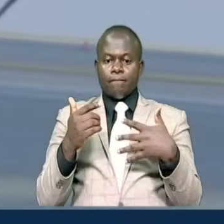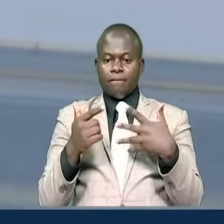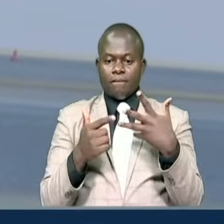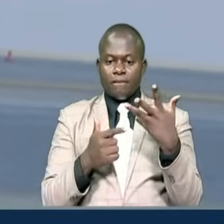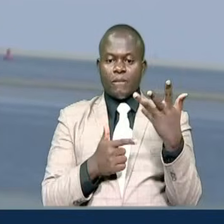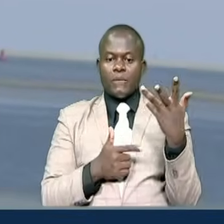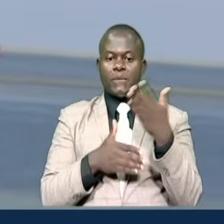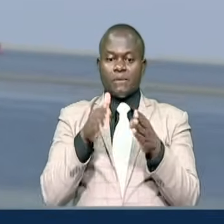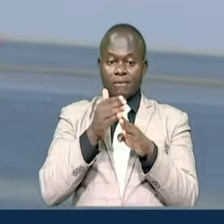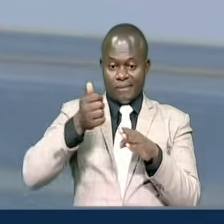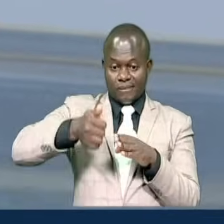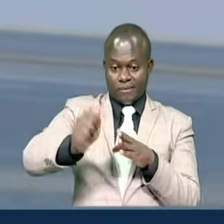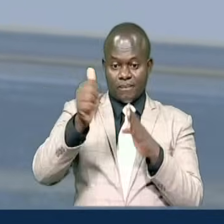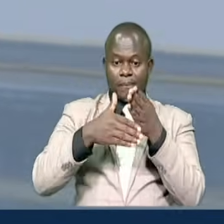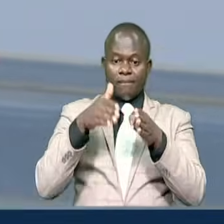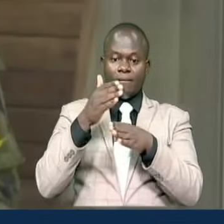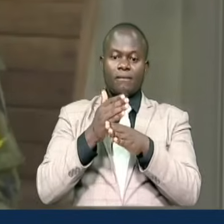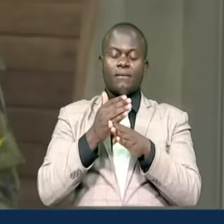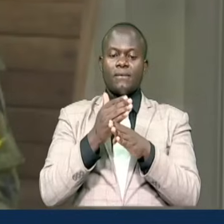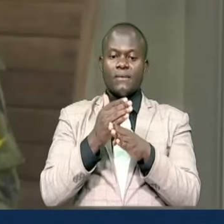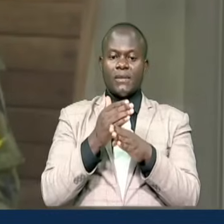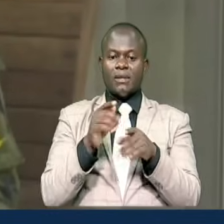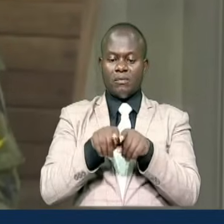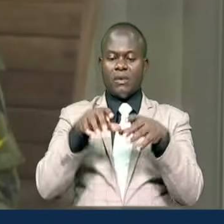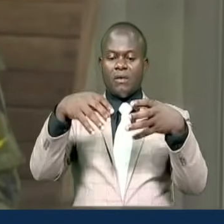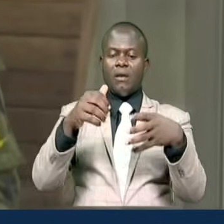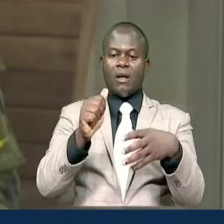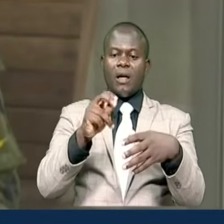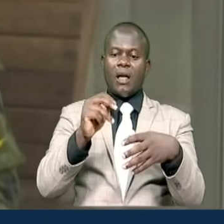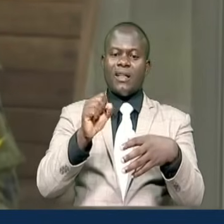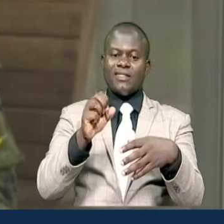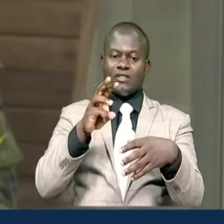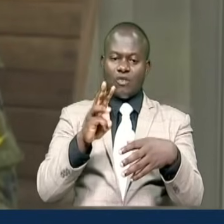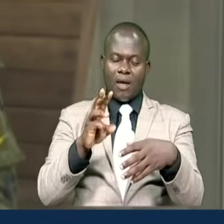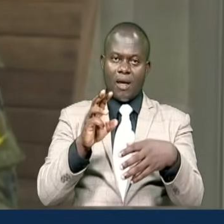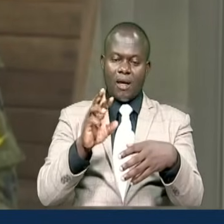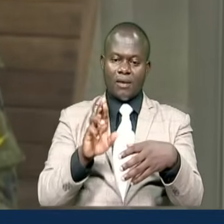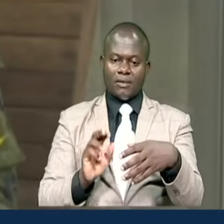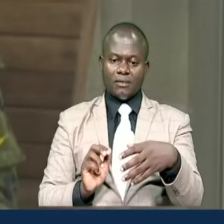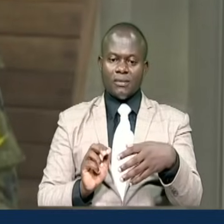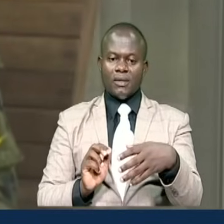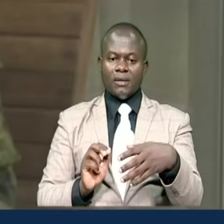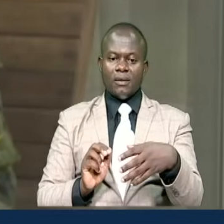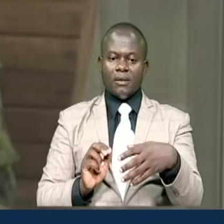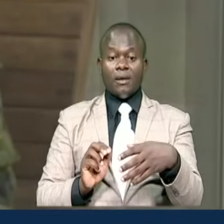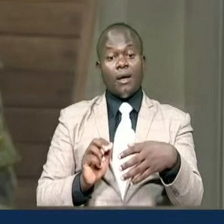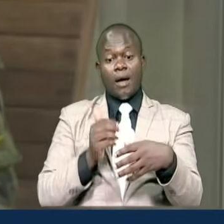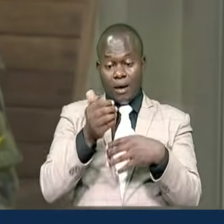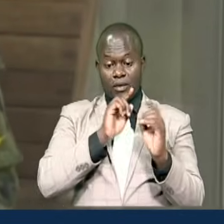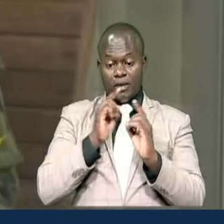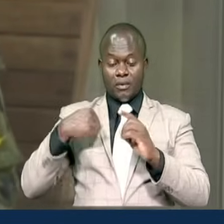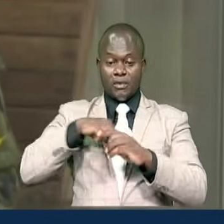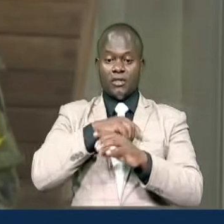no kwiyubaka nk'inyeshyamba za Ansar al-Sunna wa Jama. So aho ingabo zacu zifata uwo